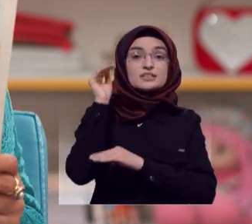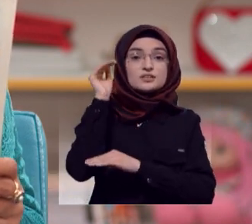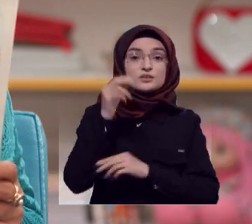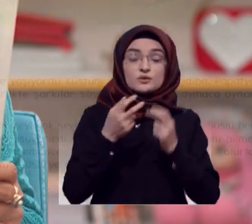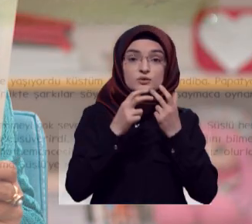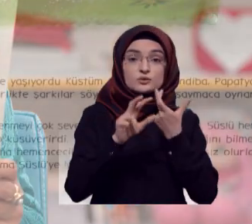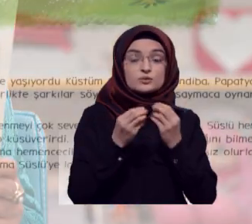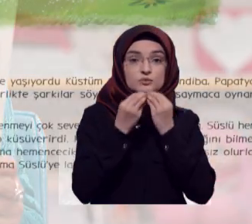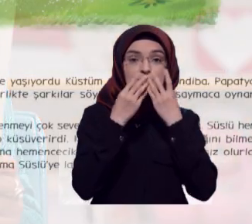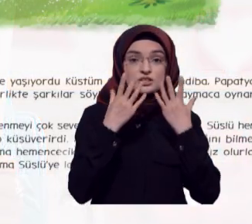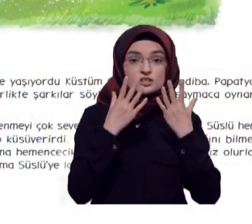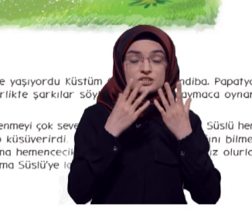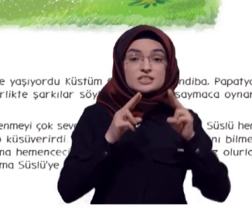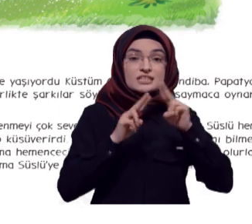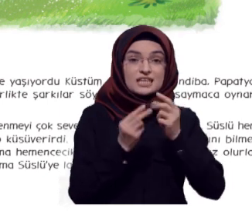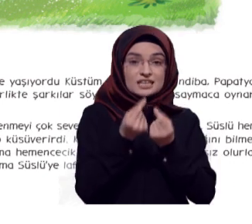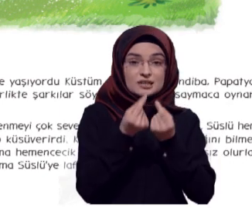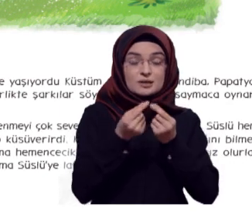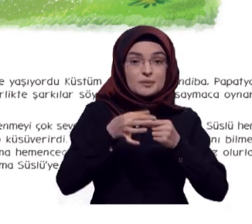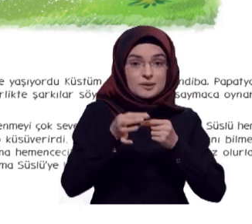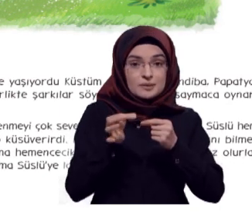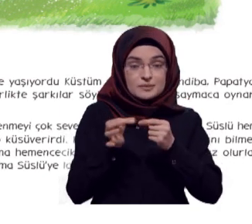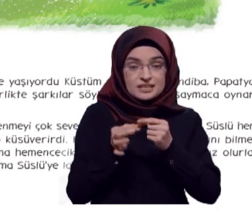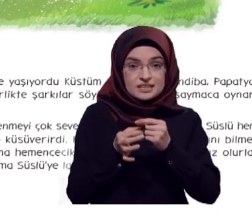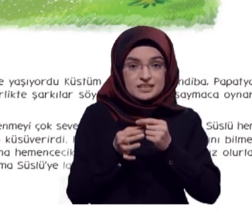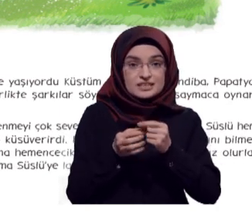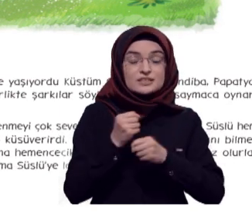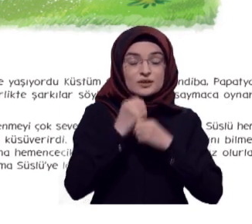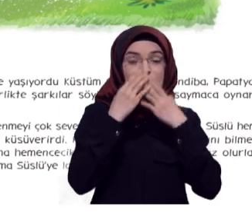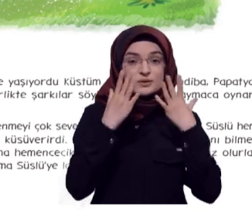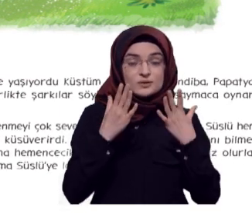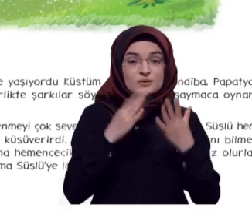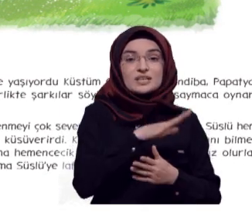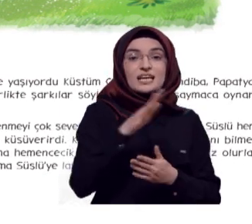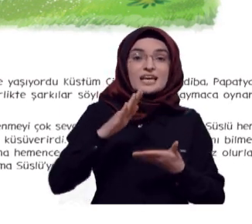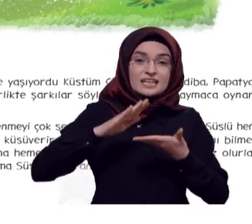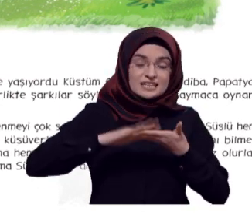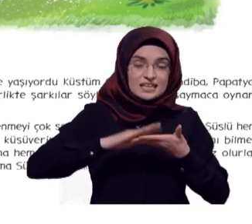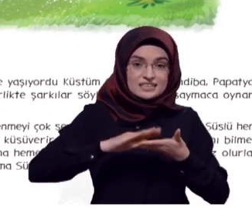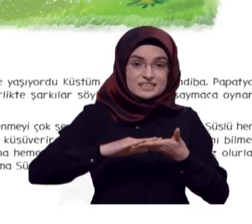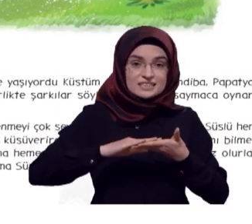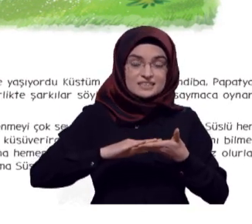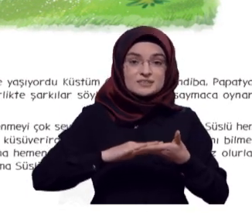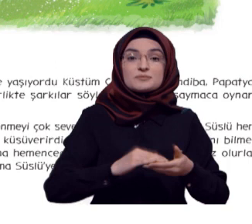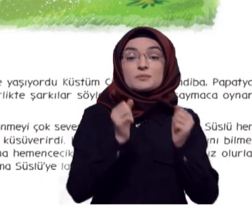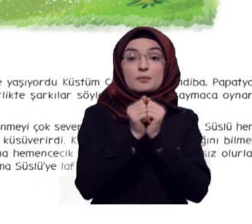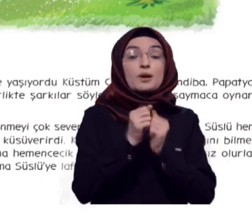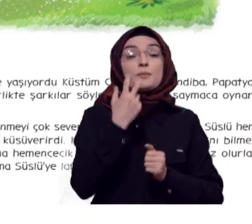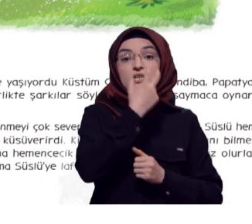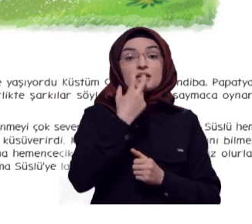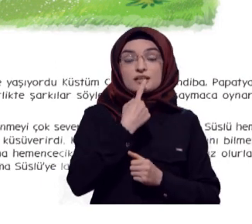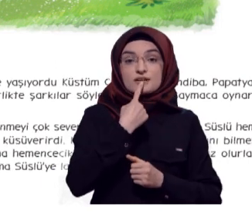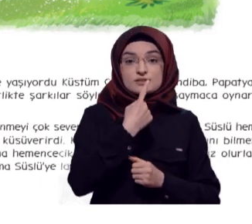Küstüm Çiçeği. Kara hindiba, papatya, yaban gülü en yakın arkadaşlarıydı. Birlikte